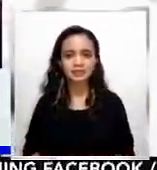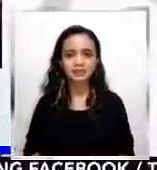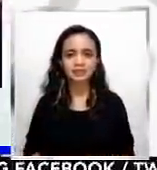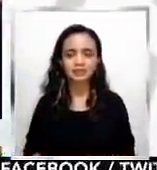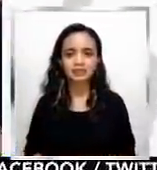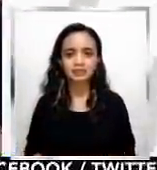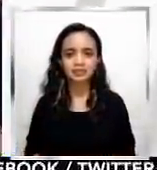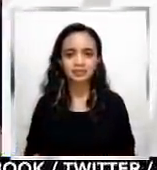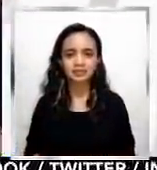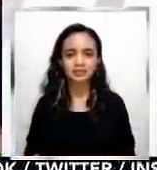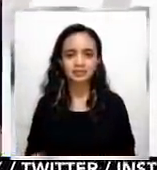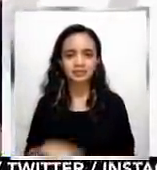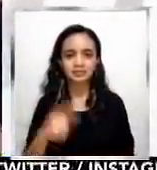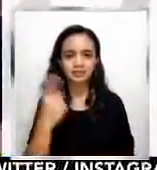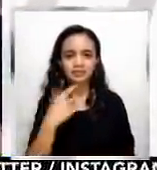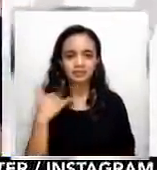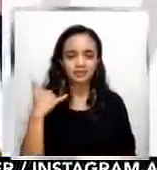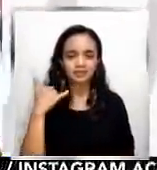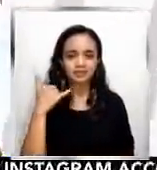Magpakailanman hindi